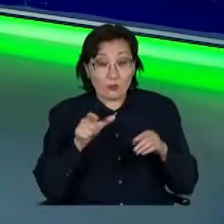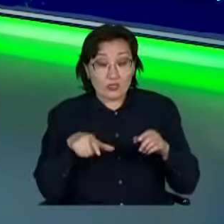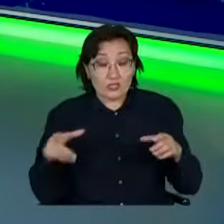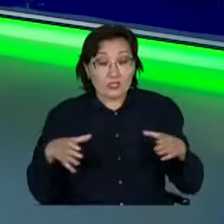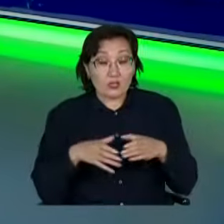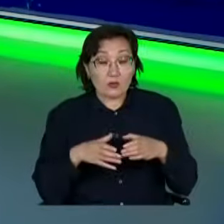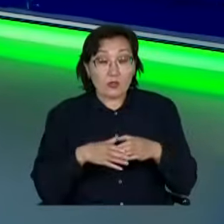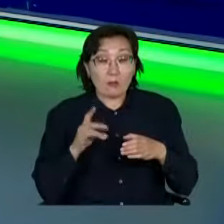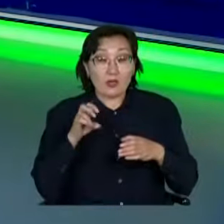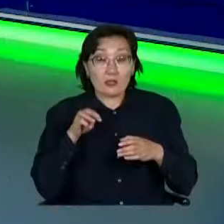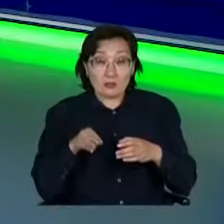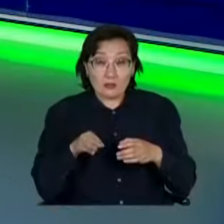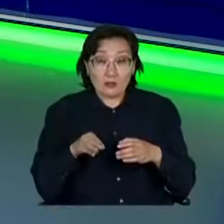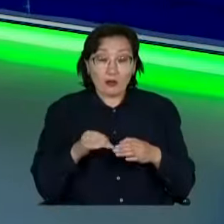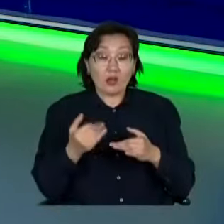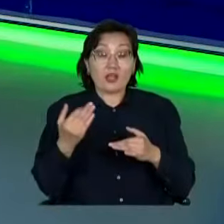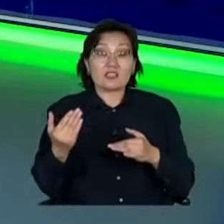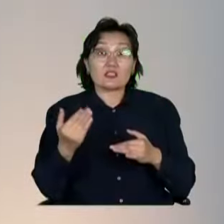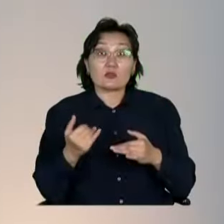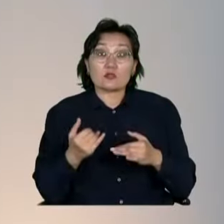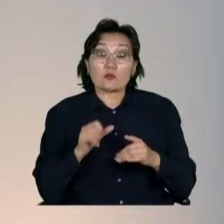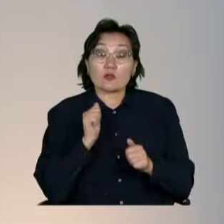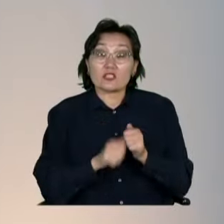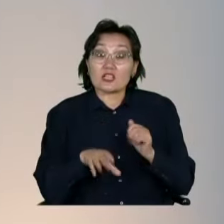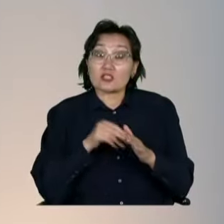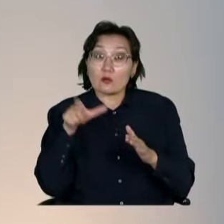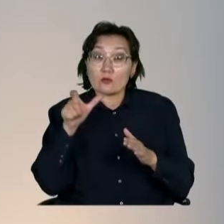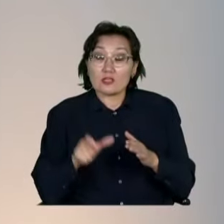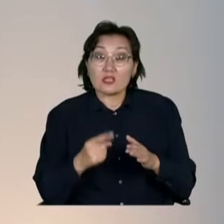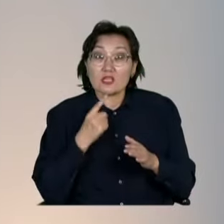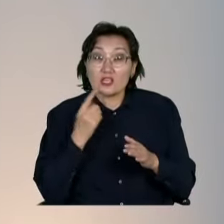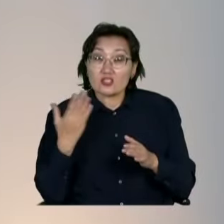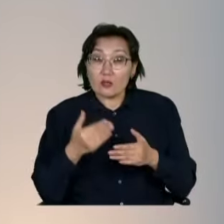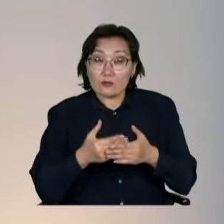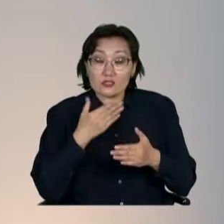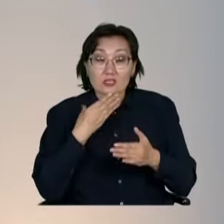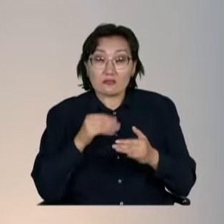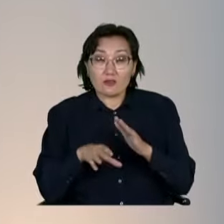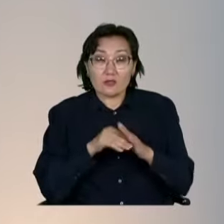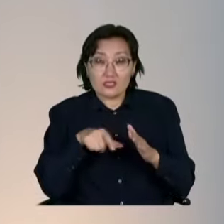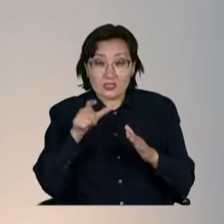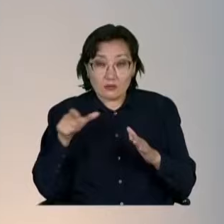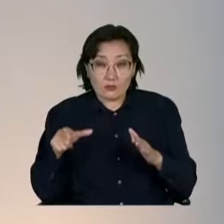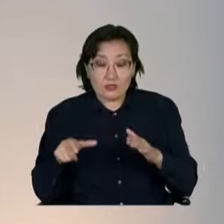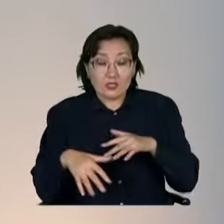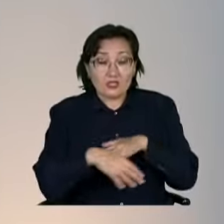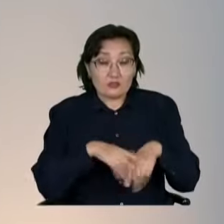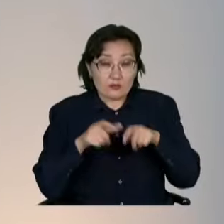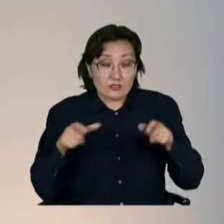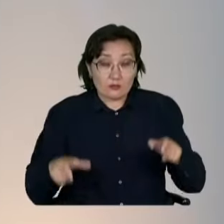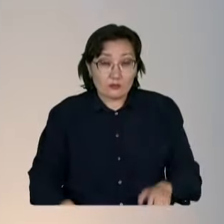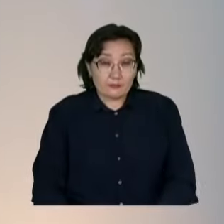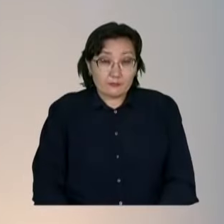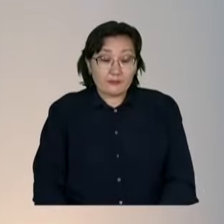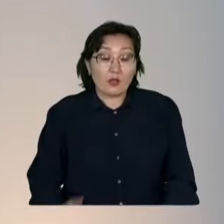нашей партии «Аманат», они, абсолютно каждый депутат отчитался перед своими избирателями, перед населением за,